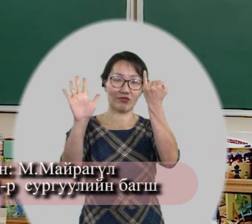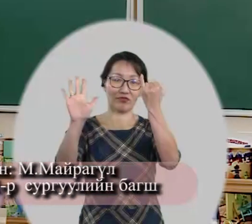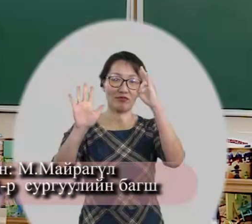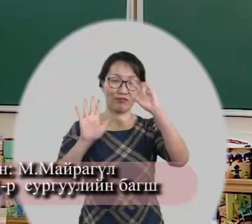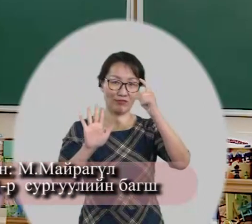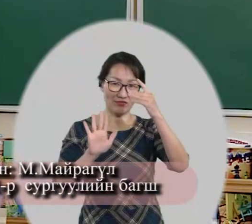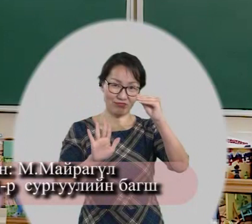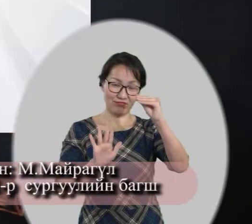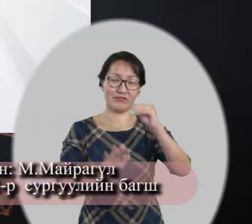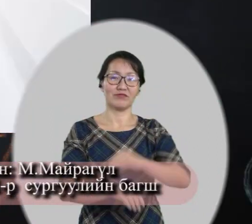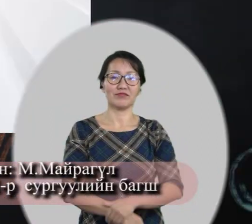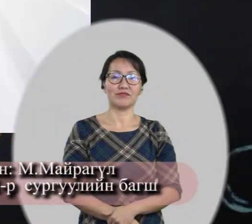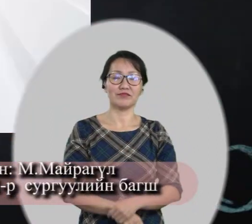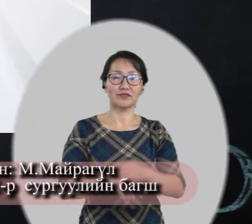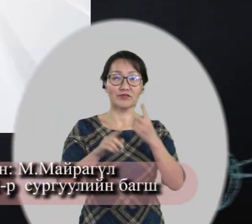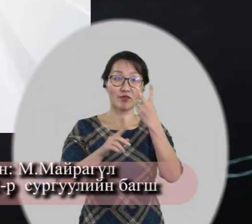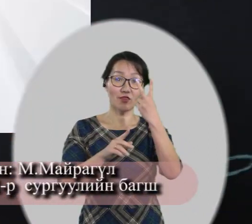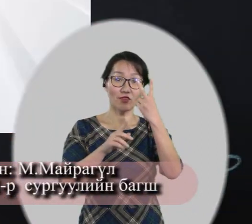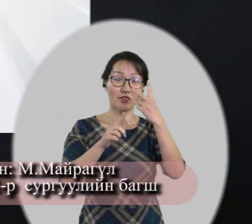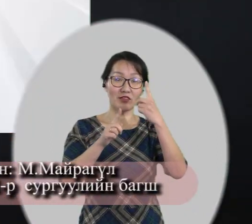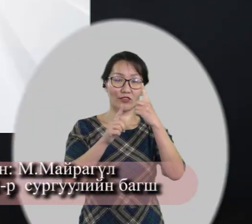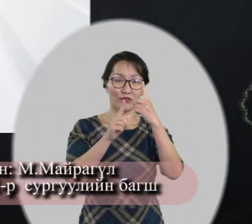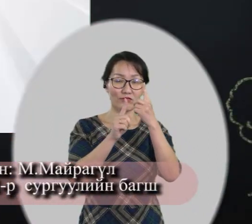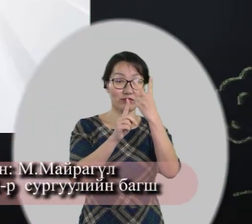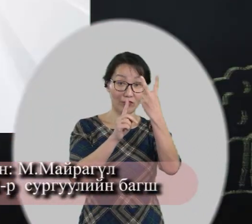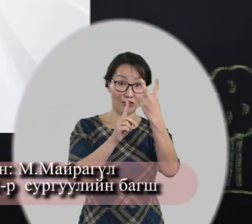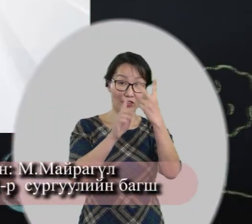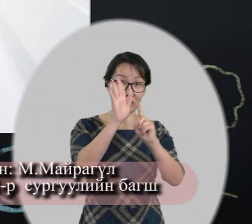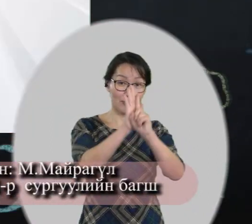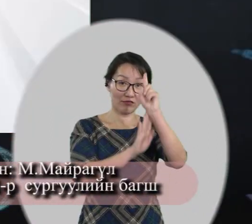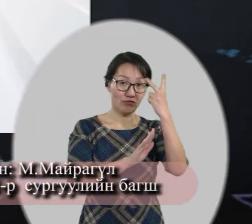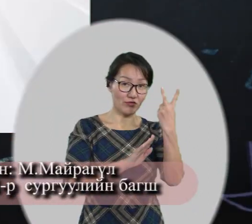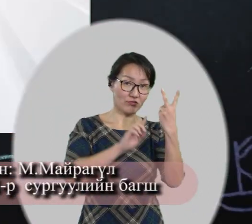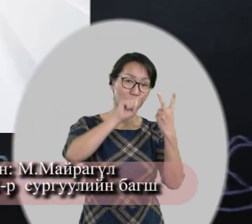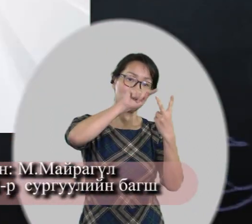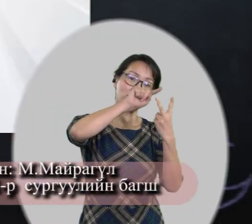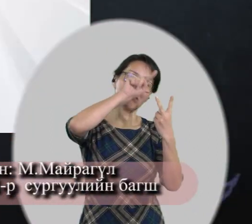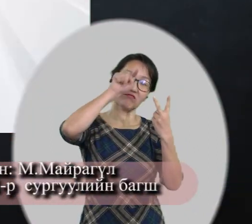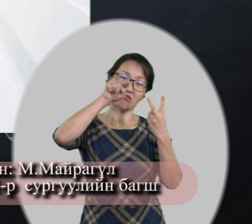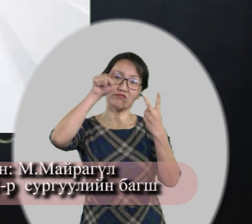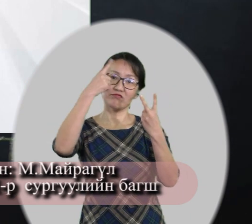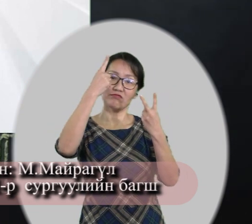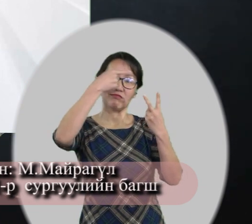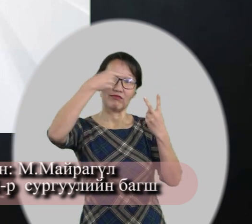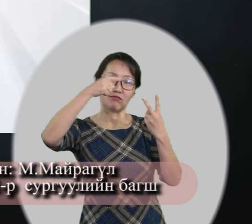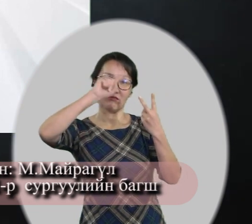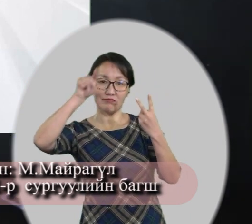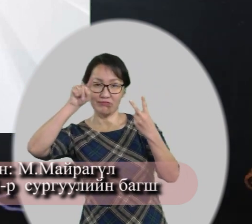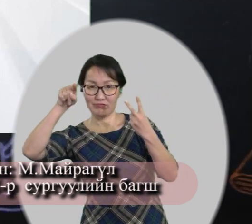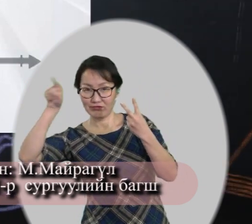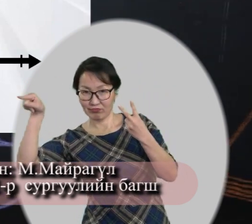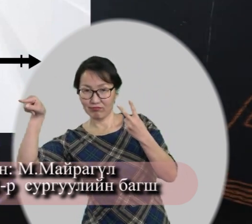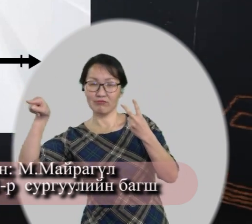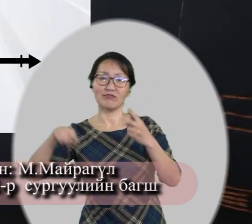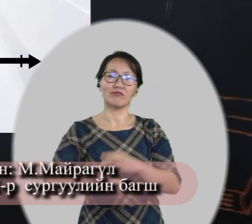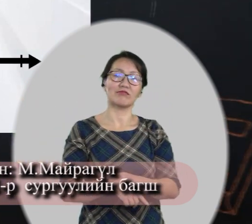орналасыпты. Енді екіден бастап, бір-бірлікпен кемітіп санайық. Сан түзуіне екіні